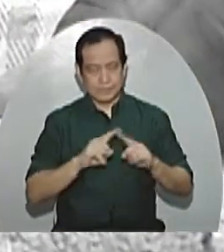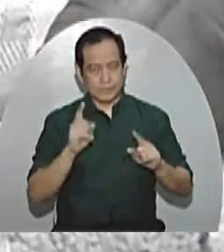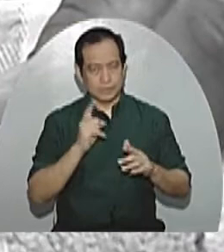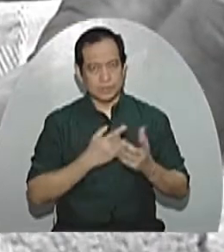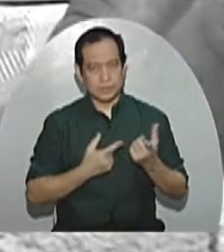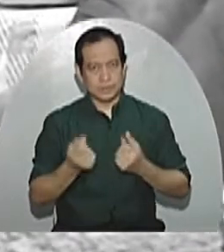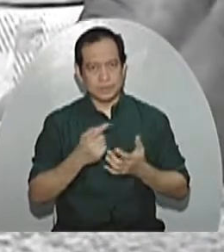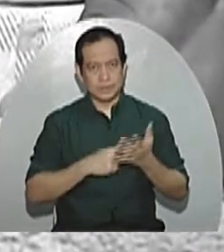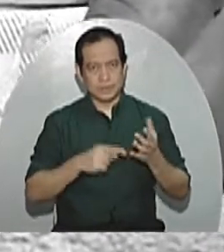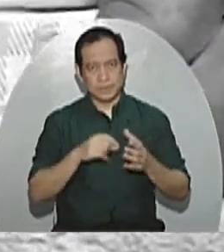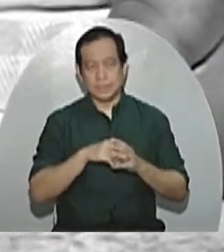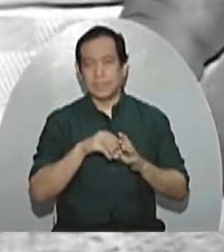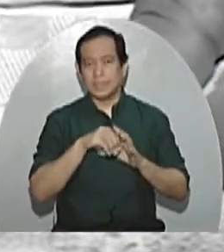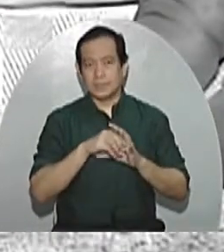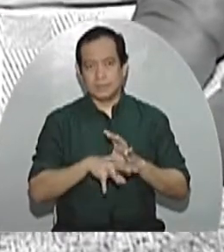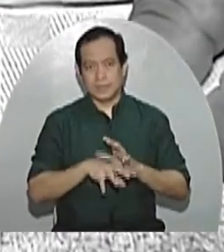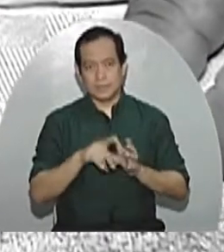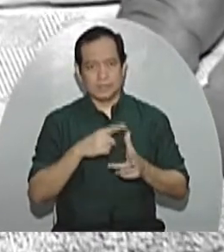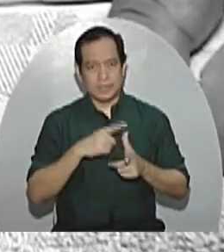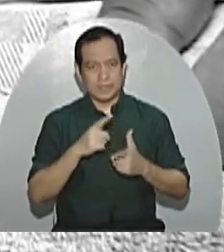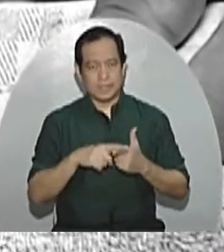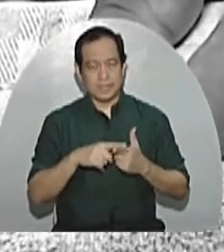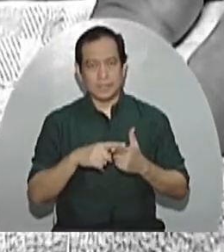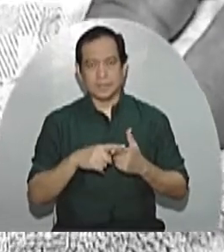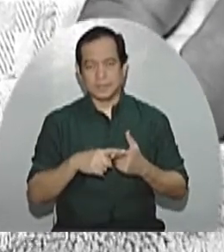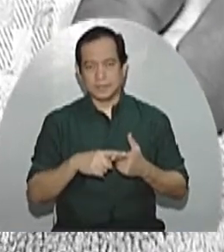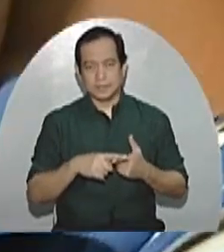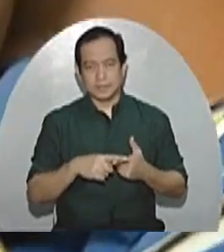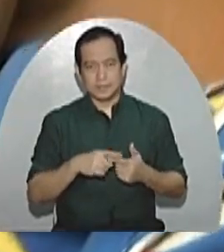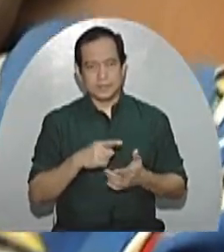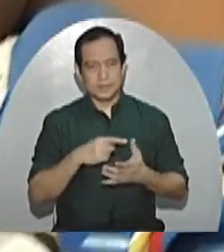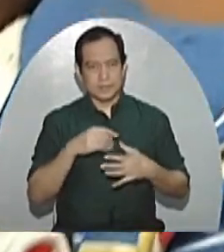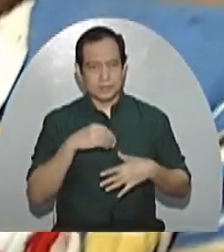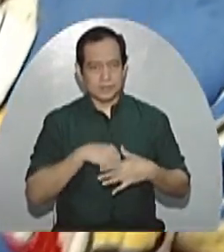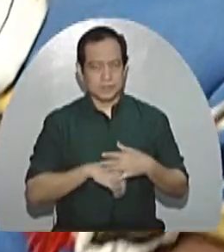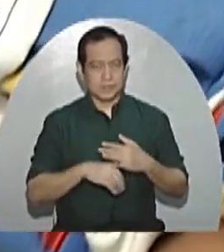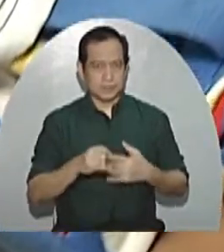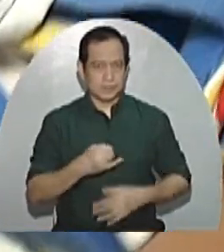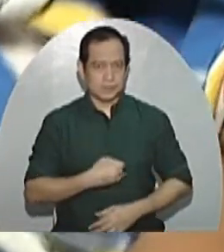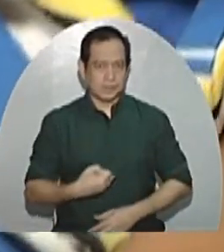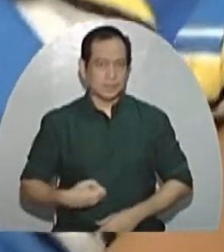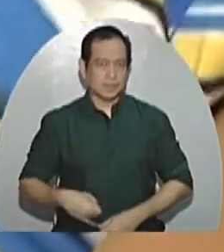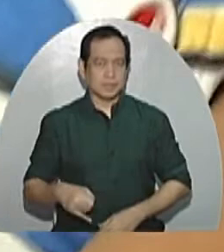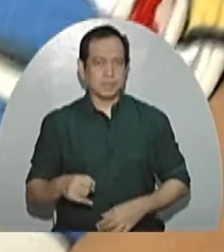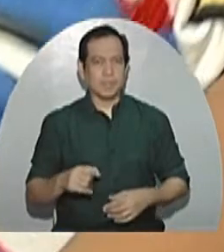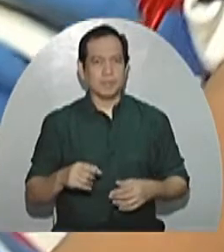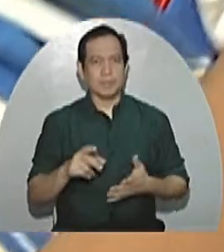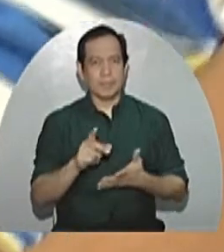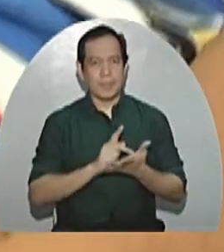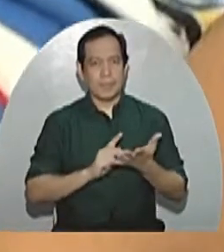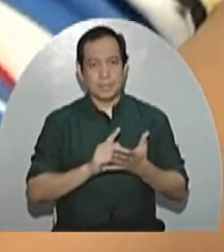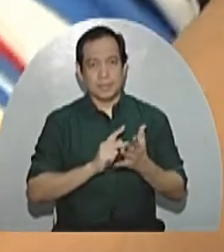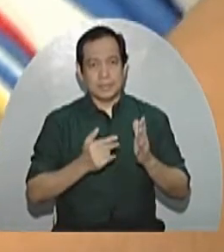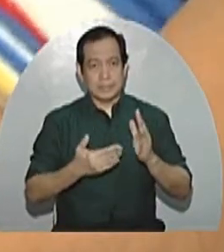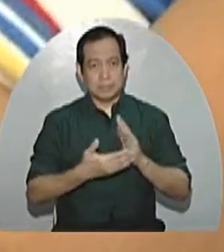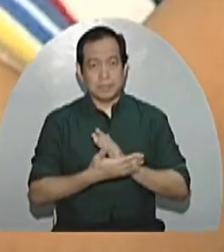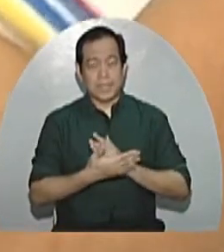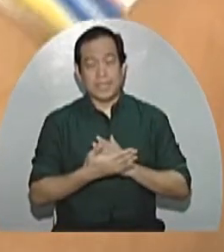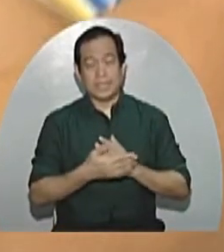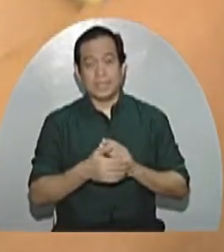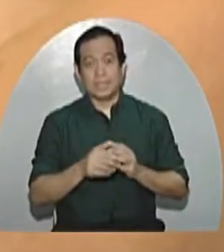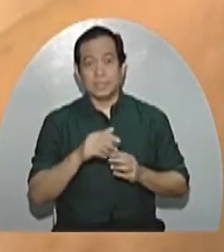hindi naaagapan, maaaring ito'y pumutok at ang loob ng kanyang tiyan ay malason dahil sa kanyang